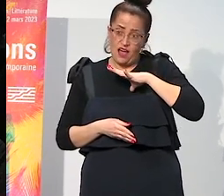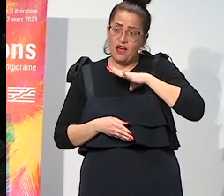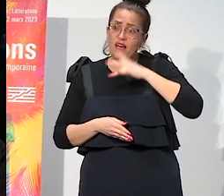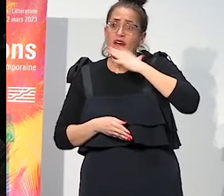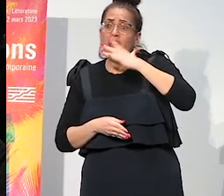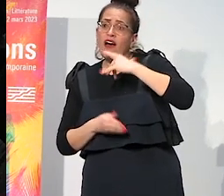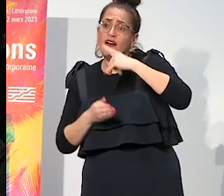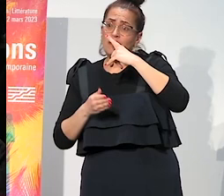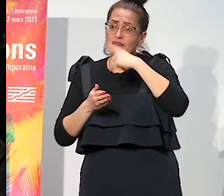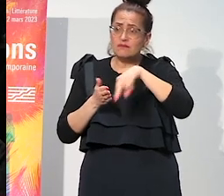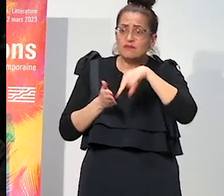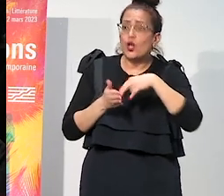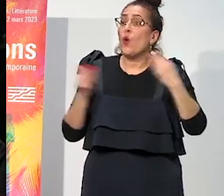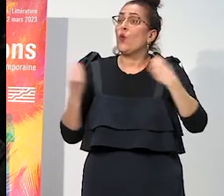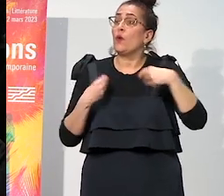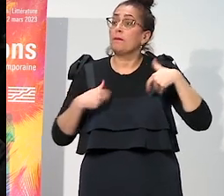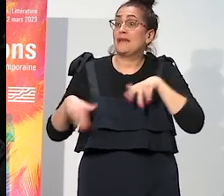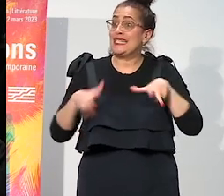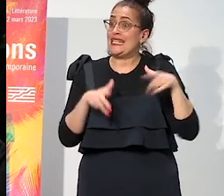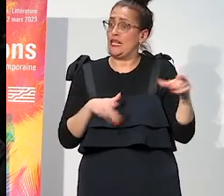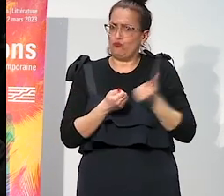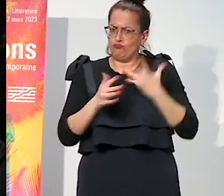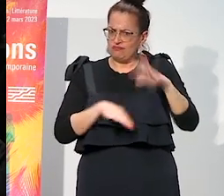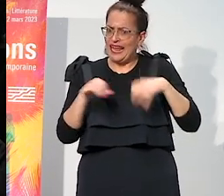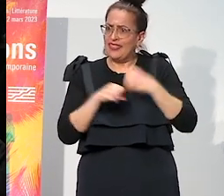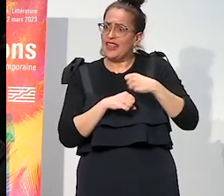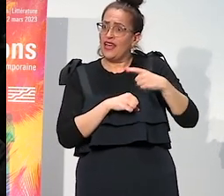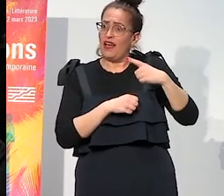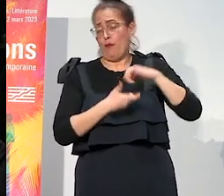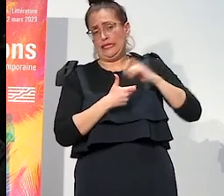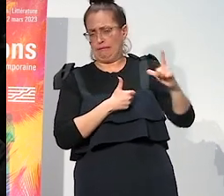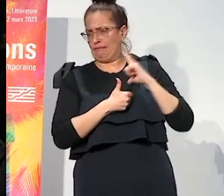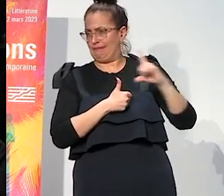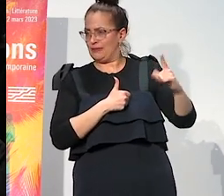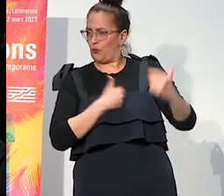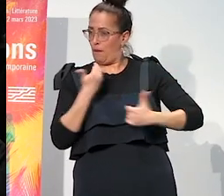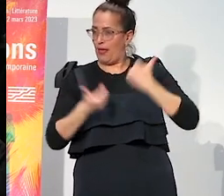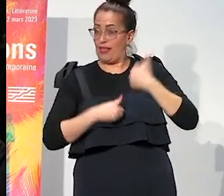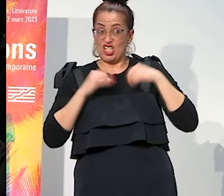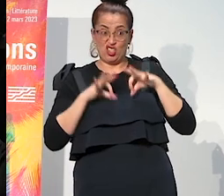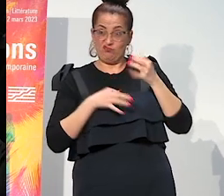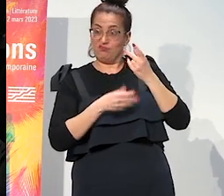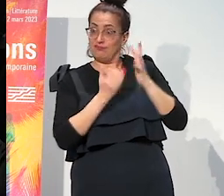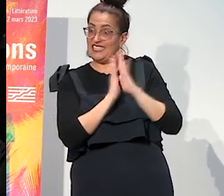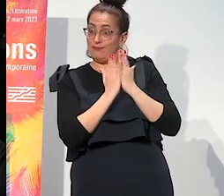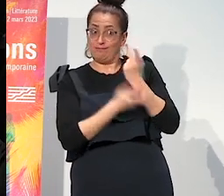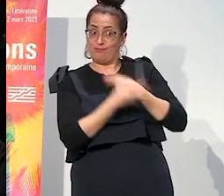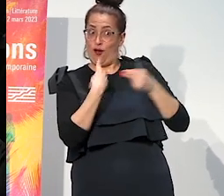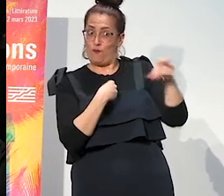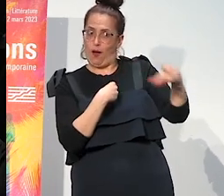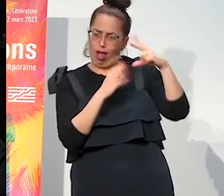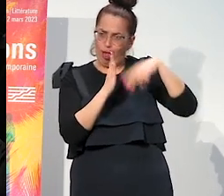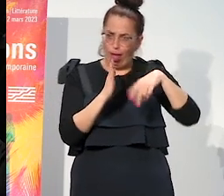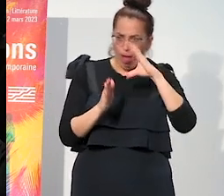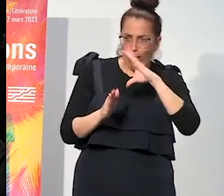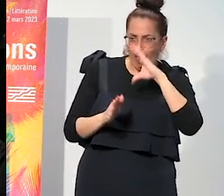Anne Frank, qui a été montée au Brésil il y a quelques années. Et je me suis quand même posé la question, et c'est la question que je voulais vous poser, si nous en France, qui avons traversé, quand